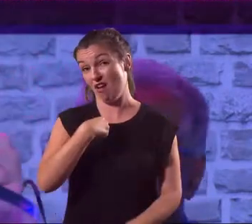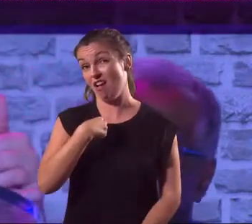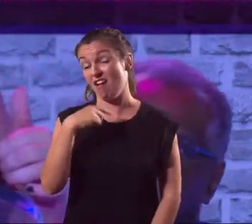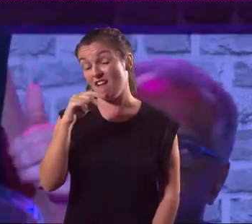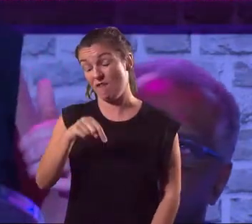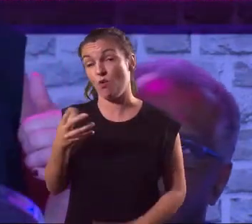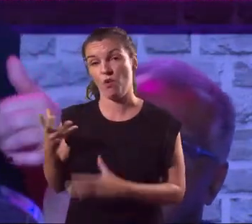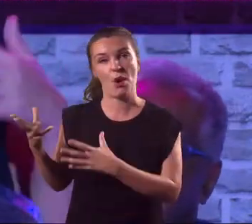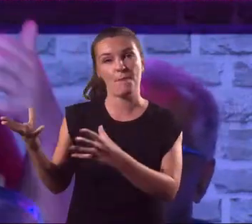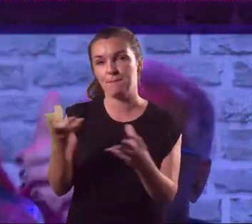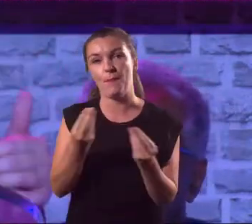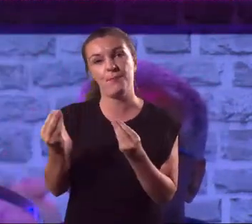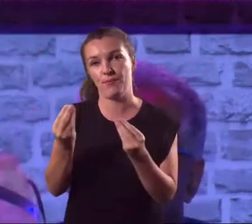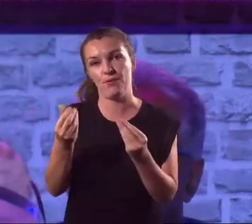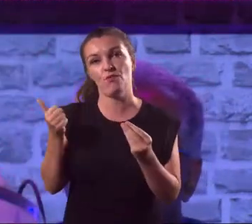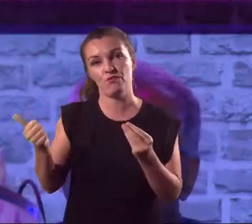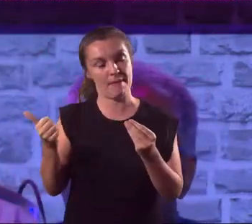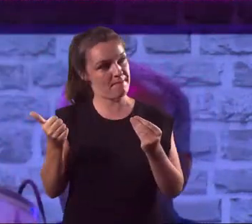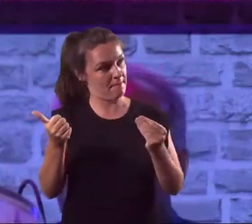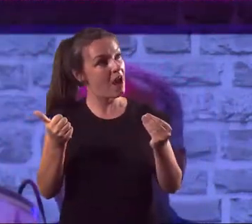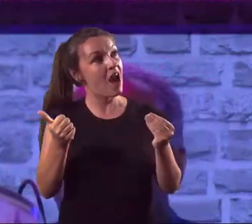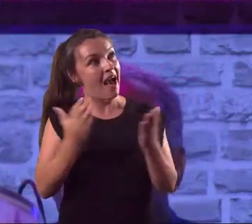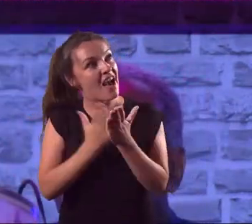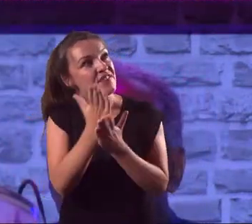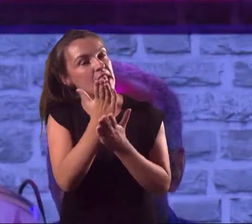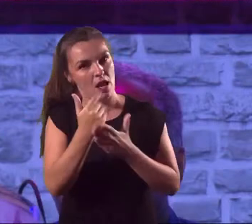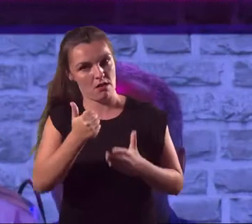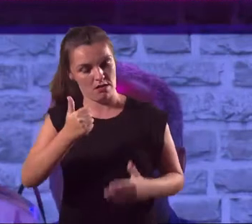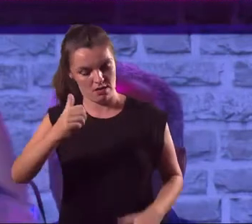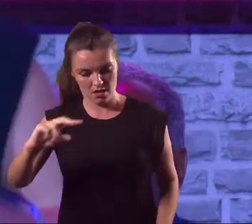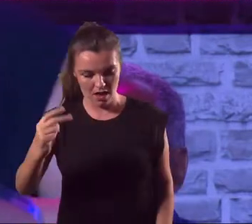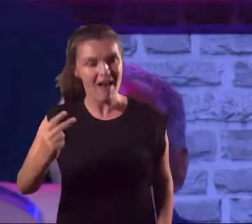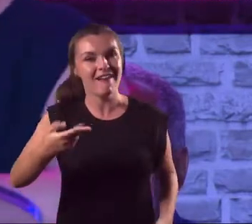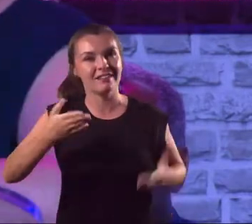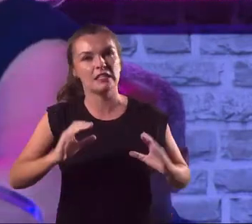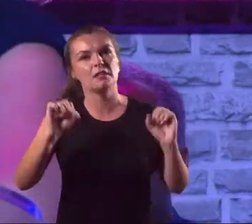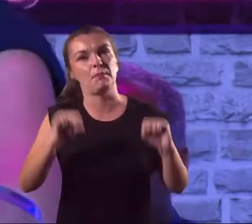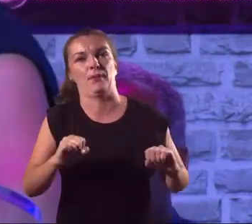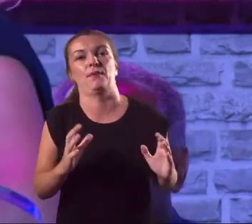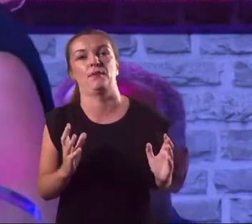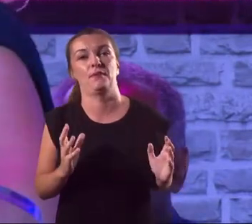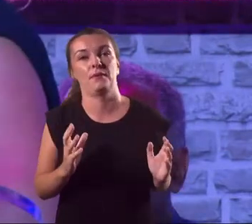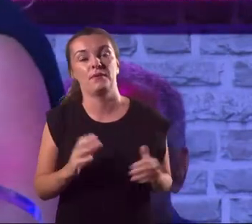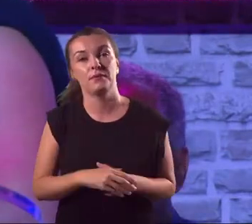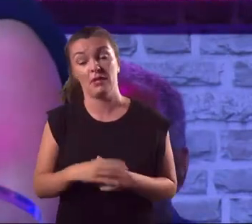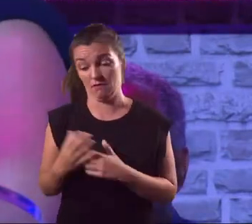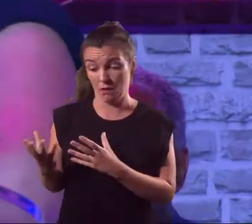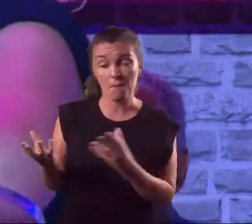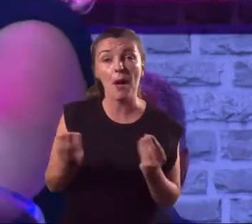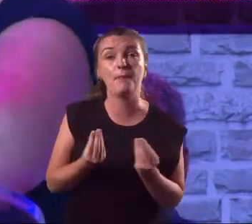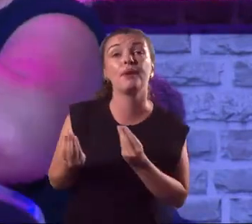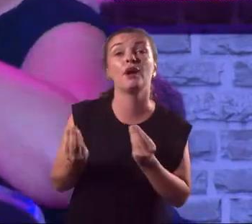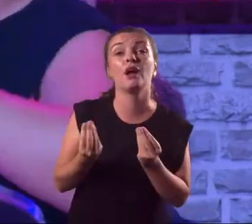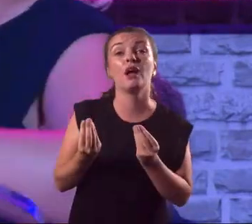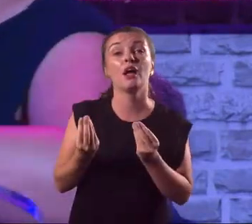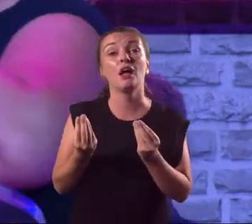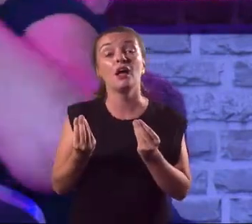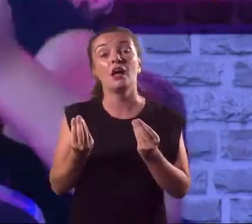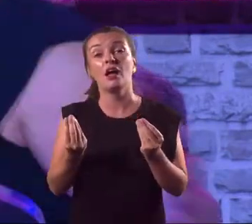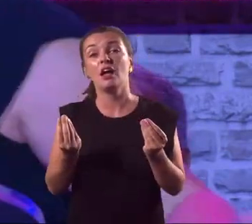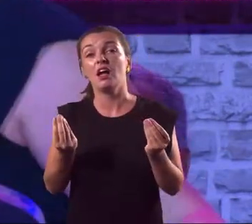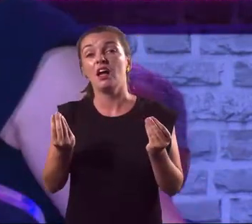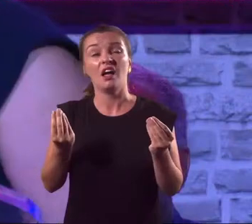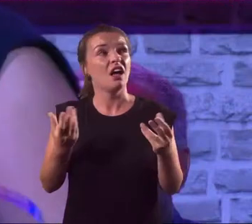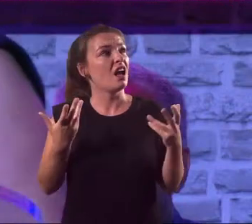récupère son pouvoir de décider de son avenir. Et que le peuple ne soit pas tellement éloigné,